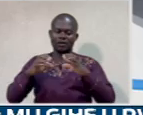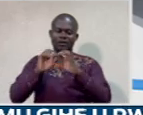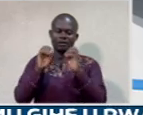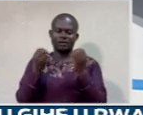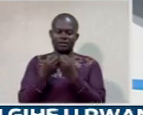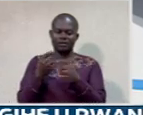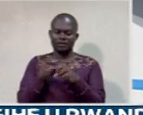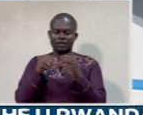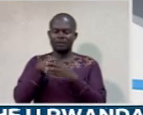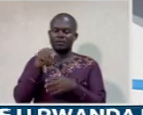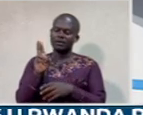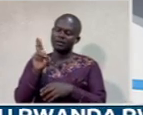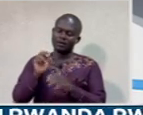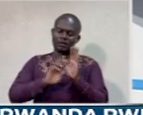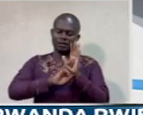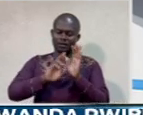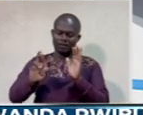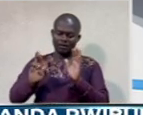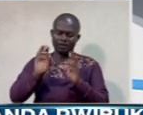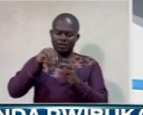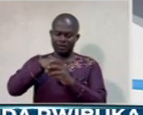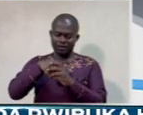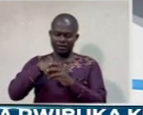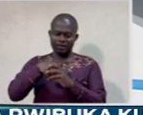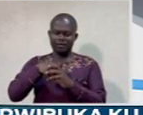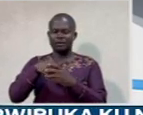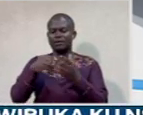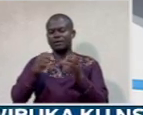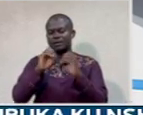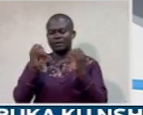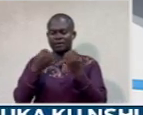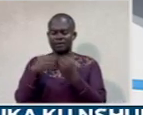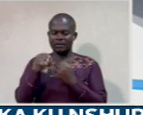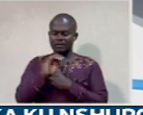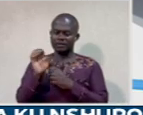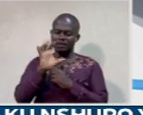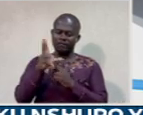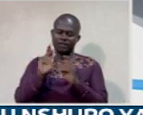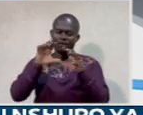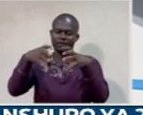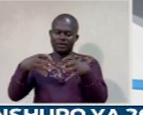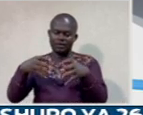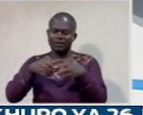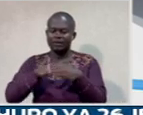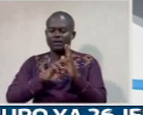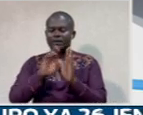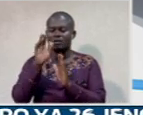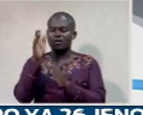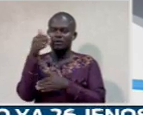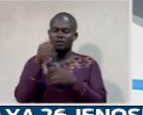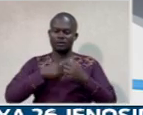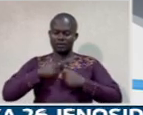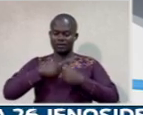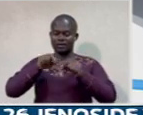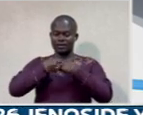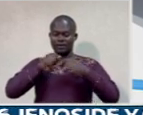itandukanye hari UN yari ihagarariwe hari ubwo na n'umuryango wa East African Community nawe wari uhagarariwe ambasade y'u Rwanda ndetse